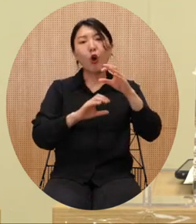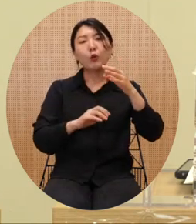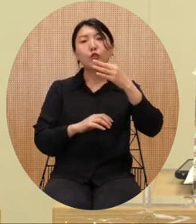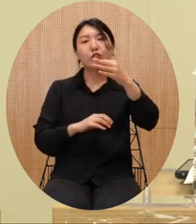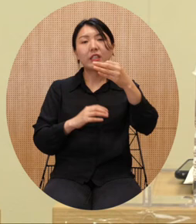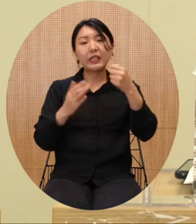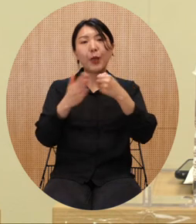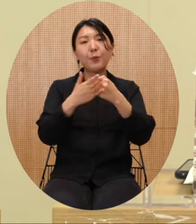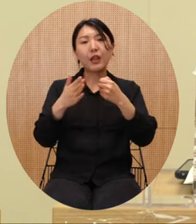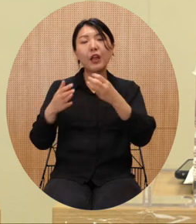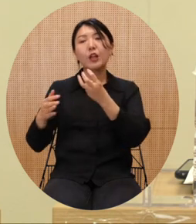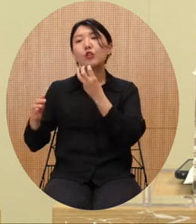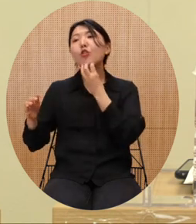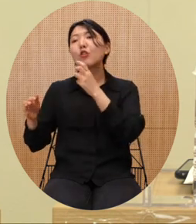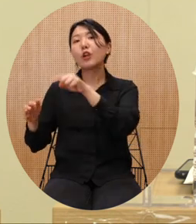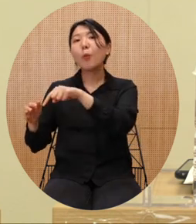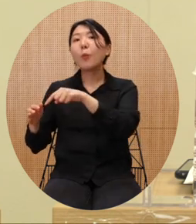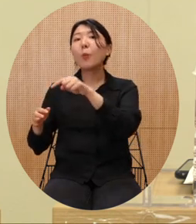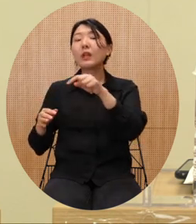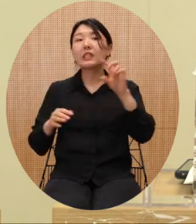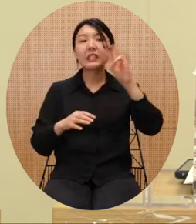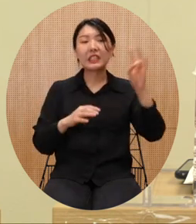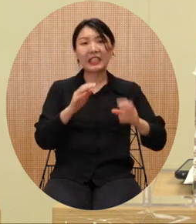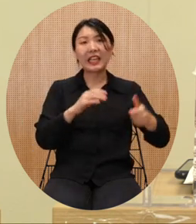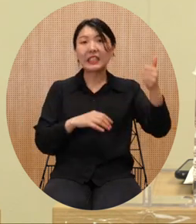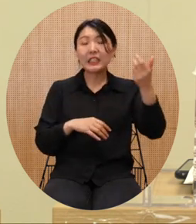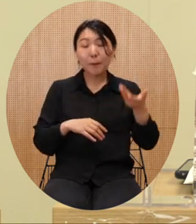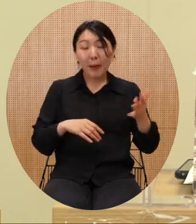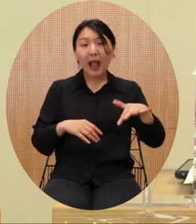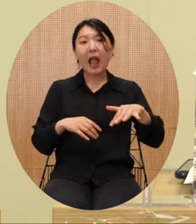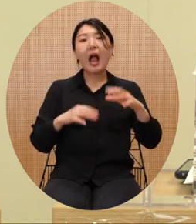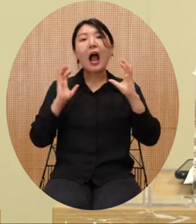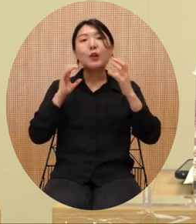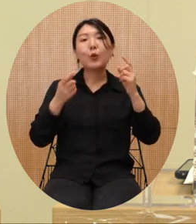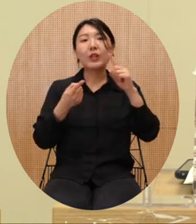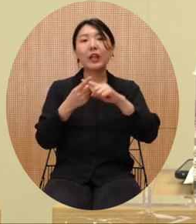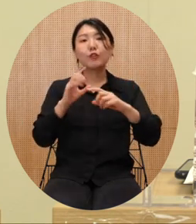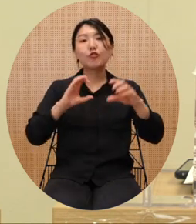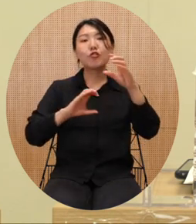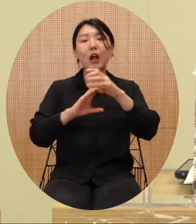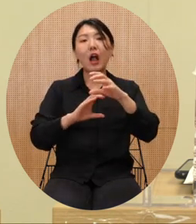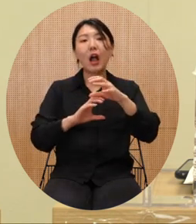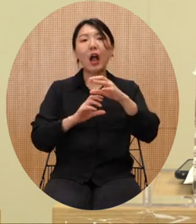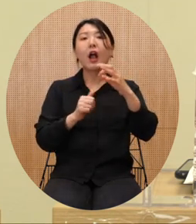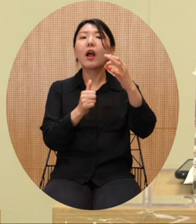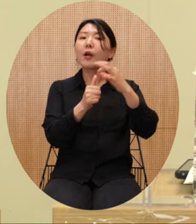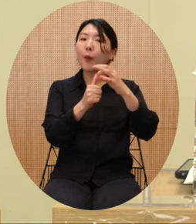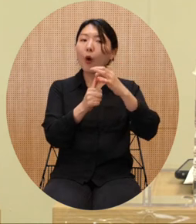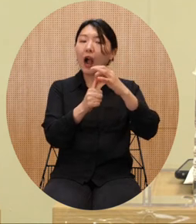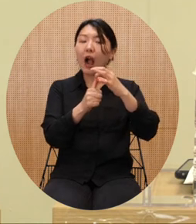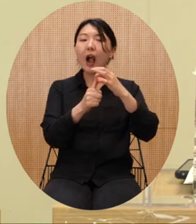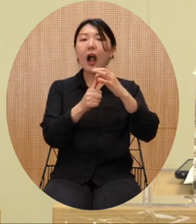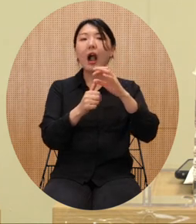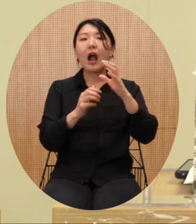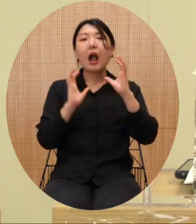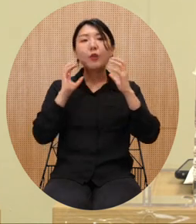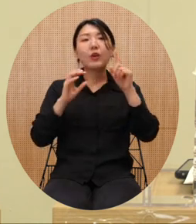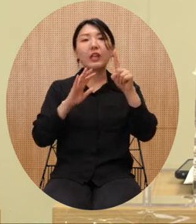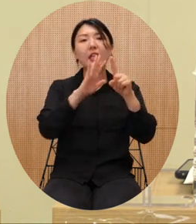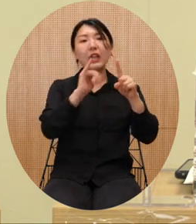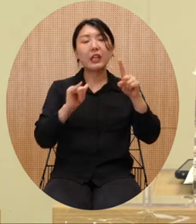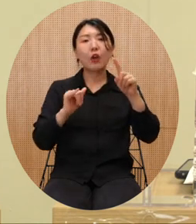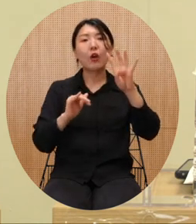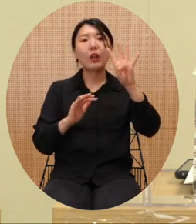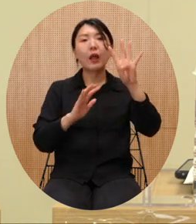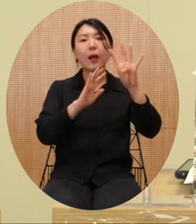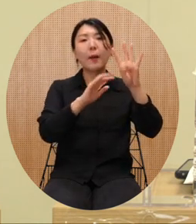주기 때문에 서울형보다는 낮지만 아동에 대한 추가급여라는 숫자가 아동 1인당